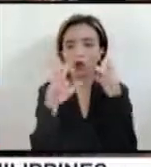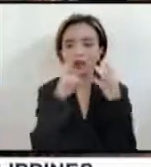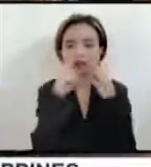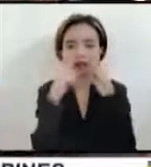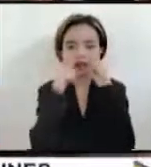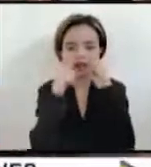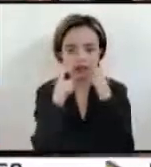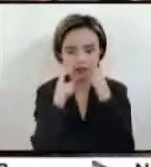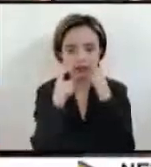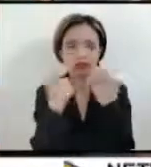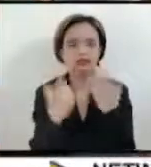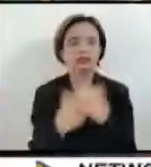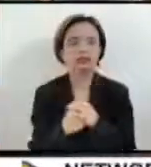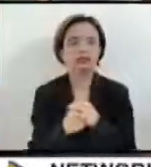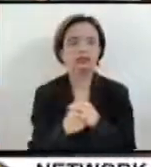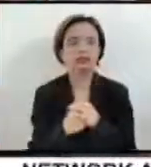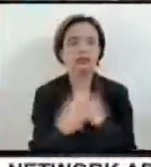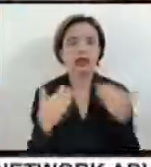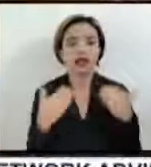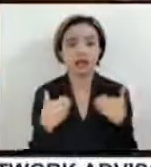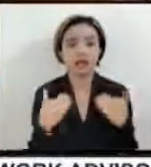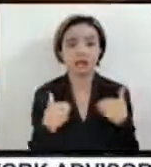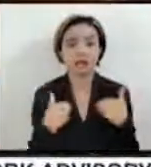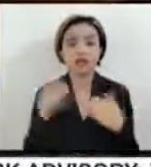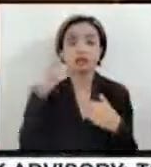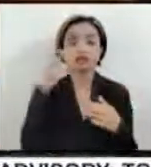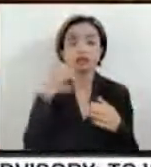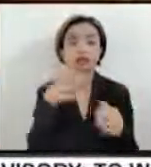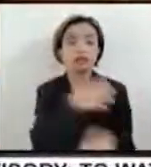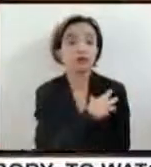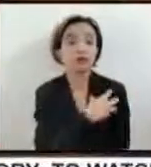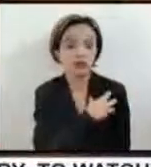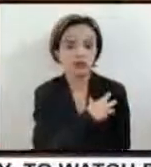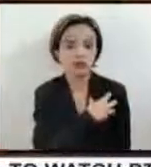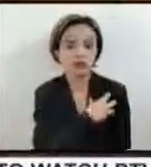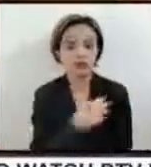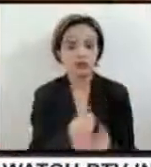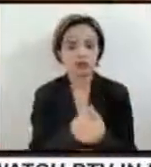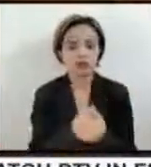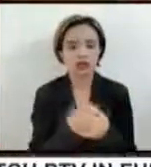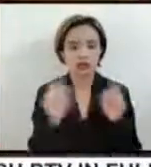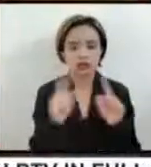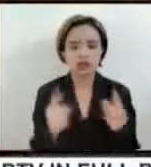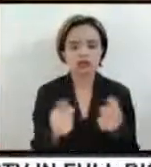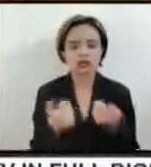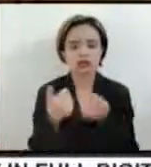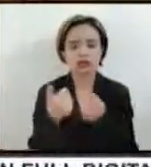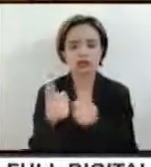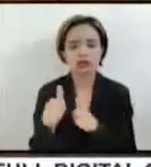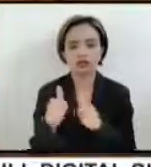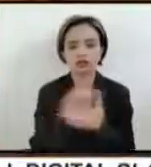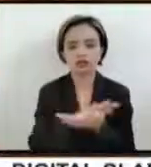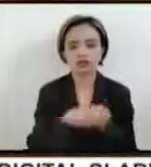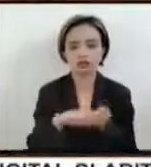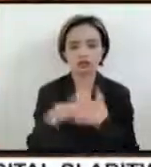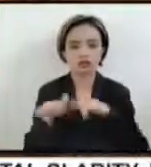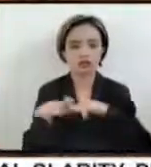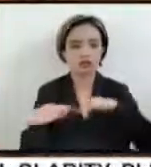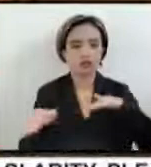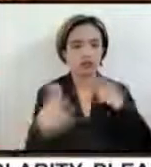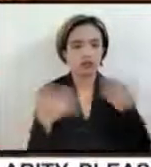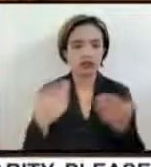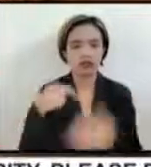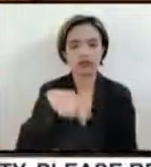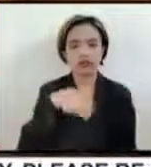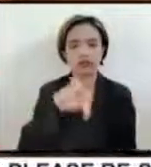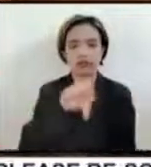face mask. Mayroon din mga pulis dito na nagpapatupad ng kaayusan ng dalo ng trapiko sa bahagi ng Quezon Boulevard. Kasama